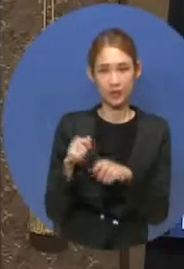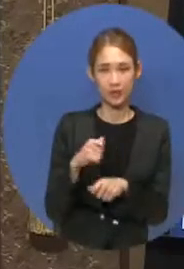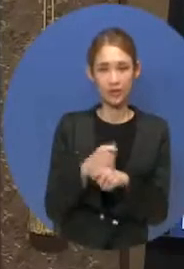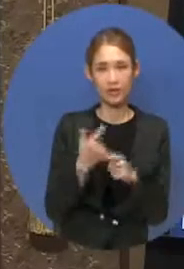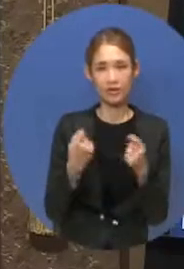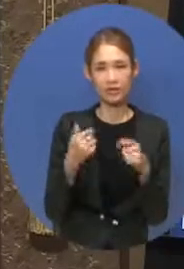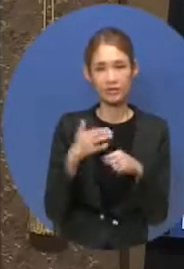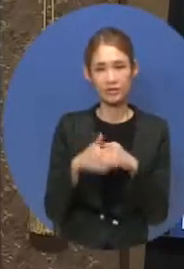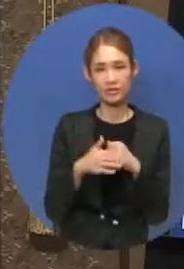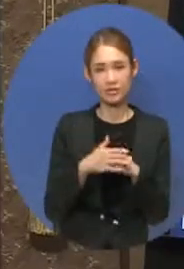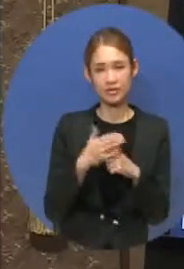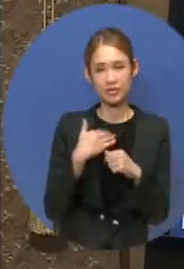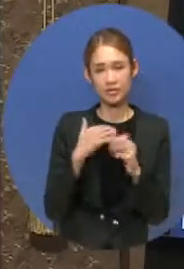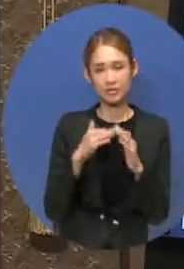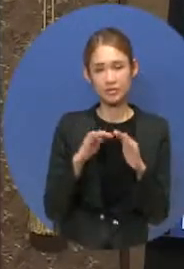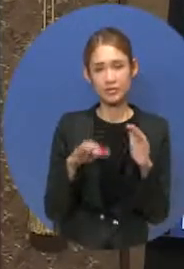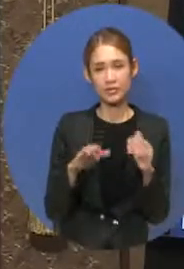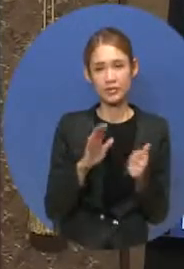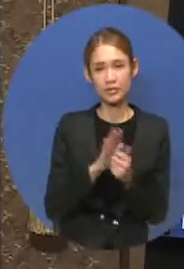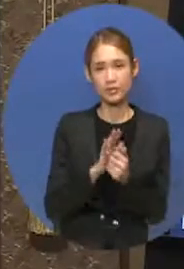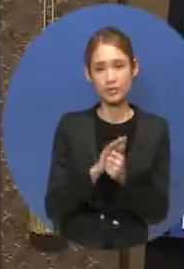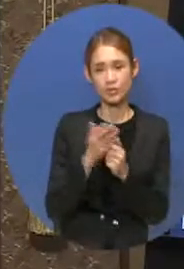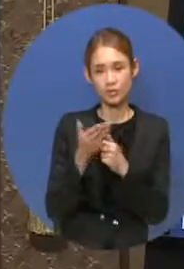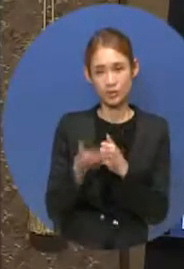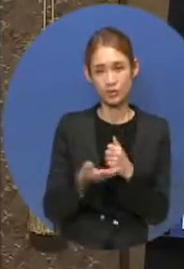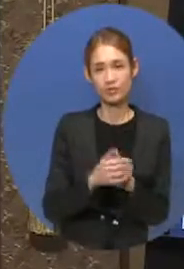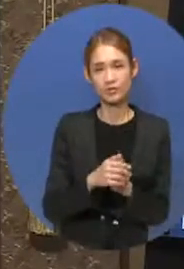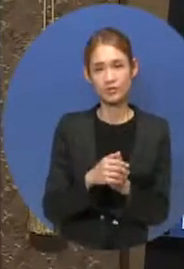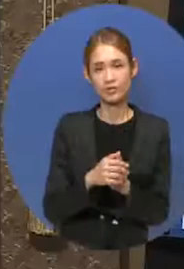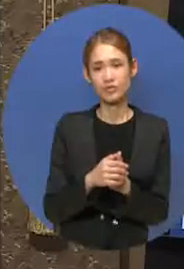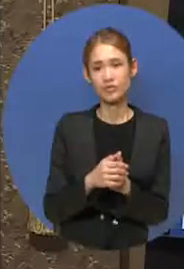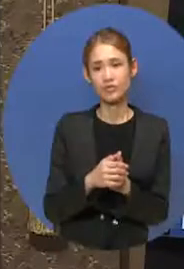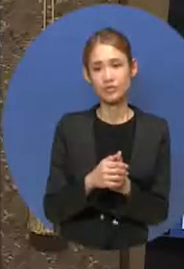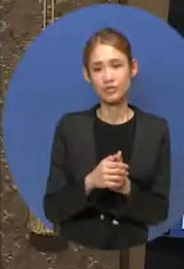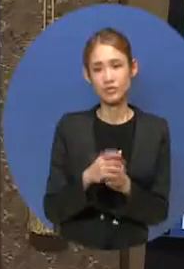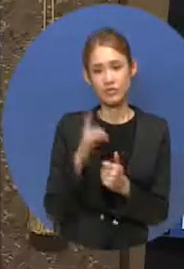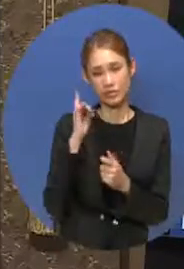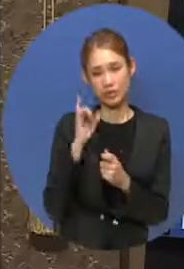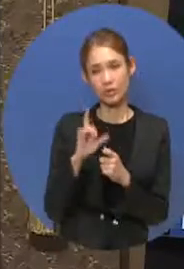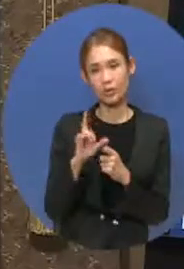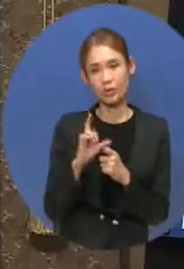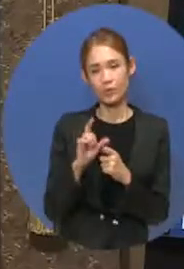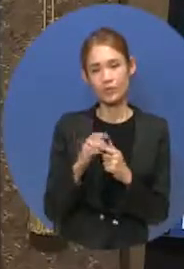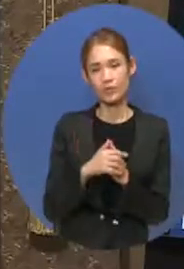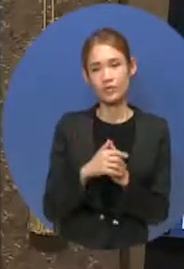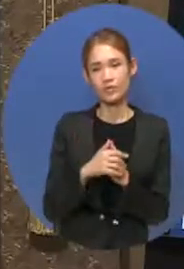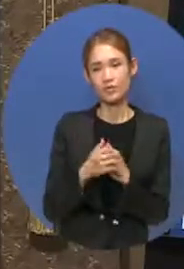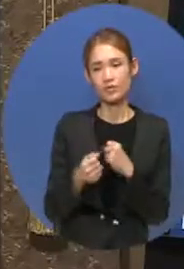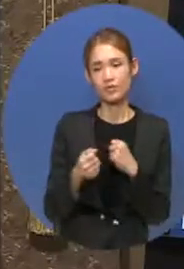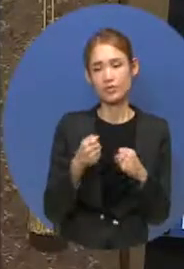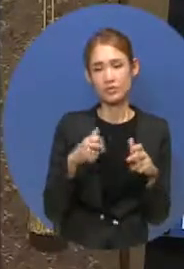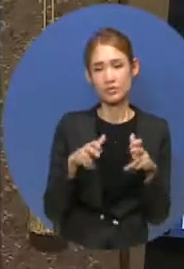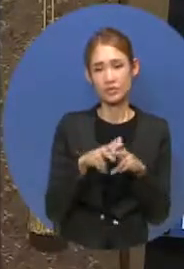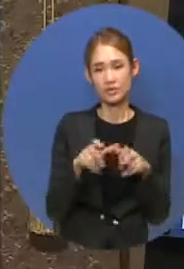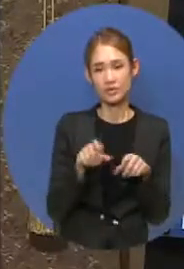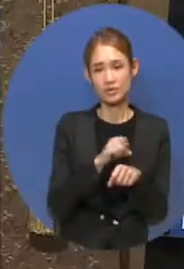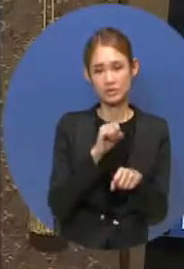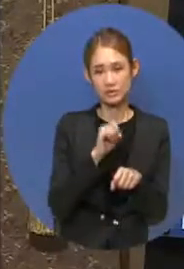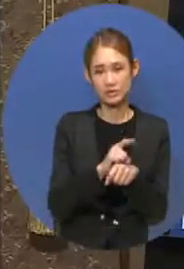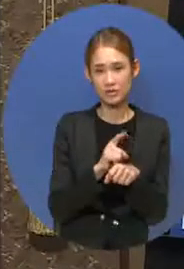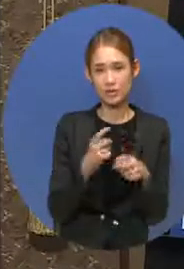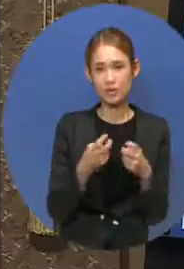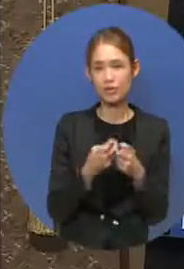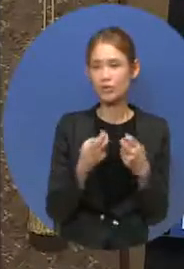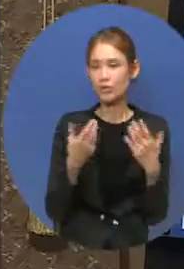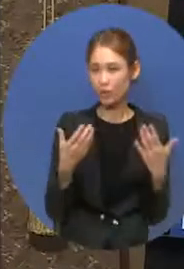한다거나 어떻게 하면 저희가 또 마을에 기여할 수 있을까 네. 또 저희가 고민하게 되어지고요. 네. 그럼에도 불구하고 장애